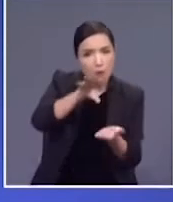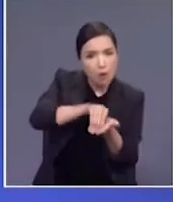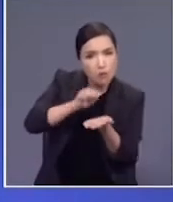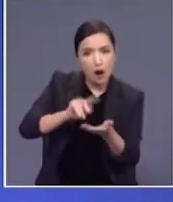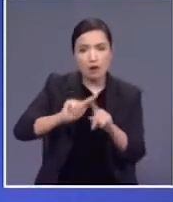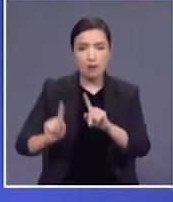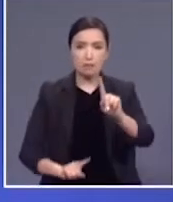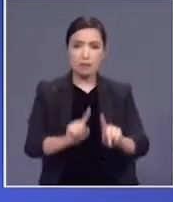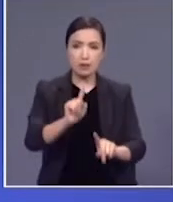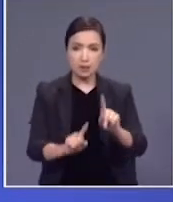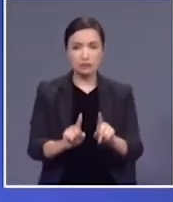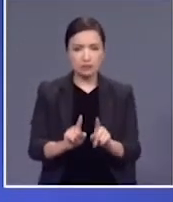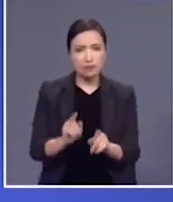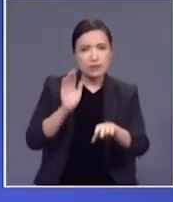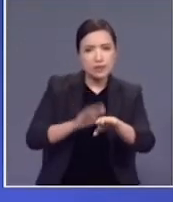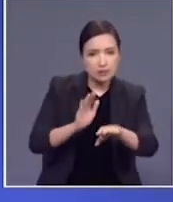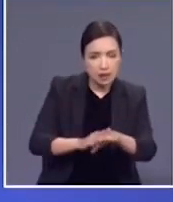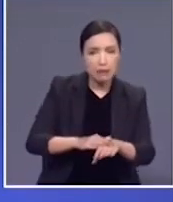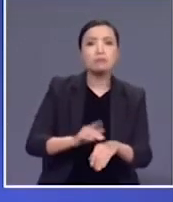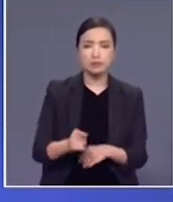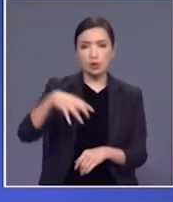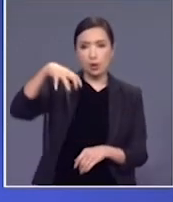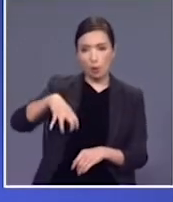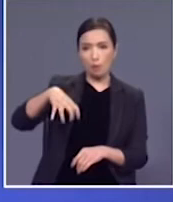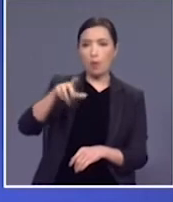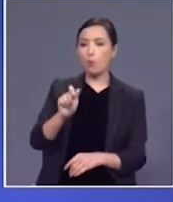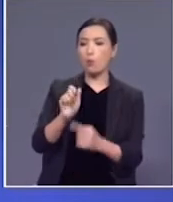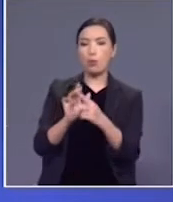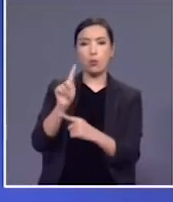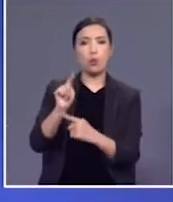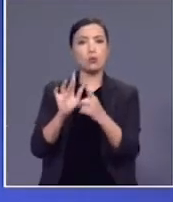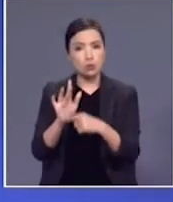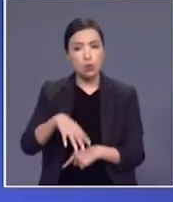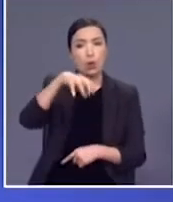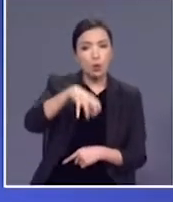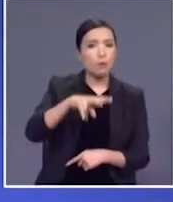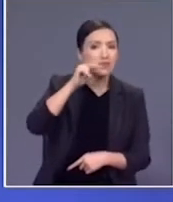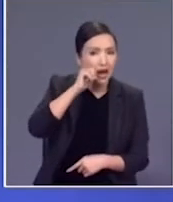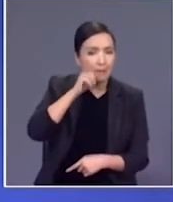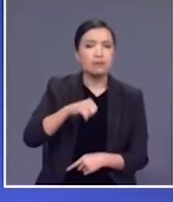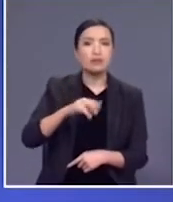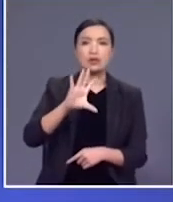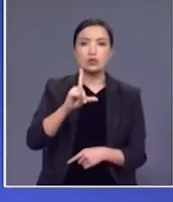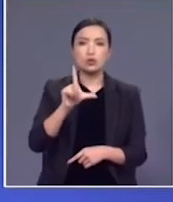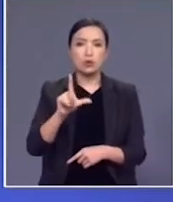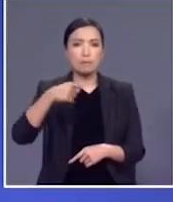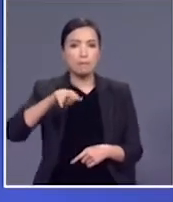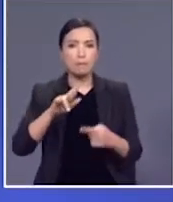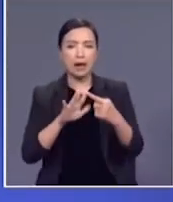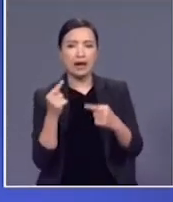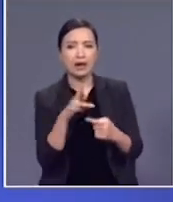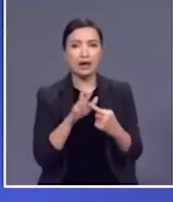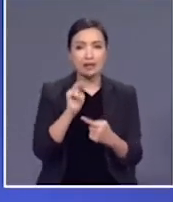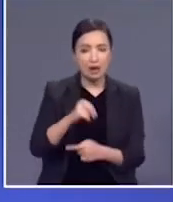การประเมินสถานการณ์และพยากรณ์อันได้แก่กรมอุตุนิยมวิทยากรมชลประทานกรมทรัพยากรน้ำและสถาบันสารสนเทศ